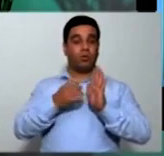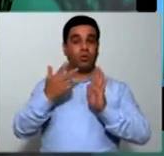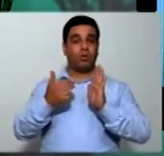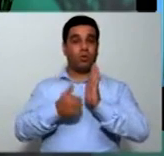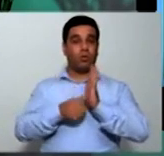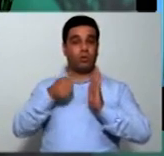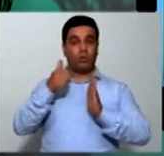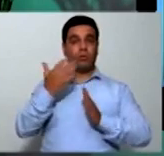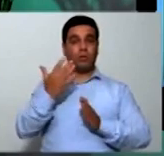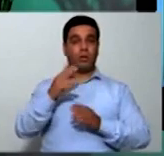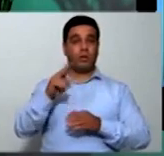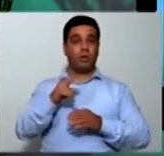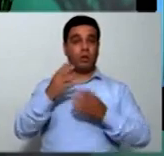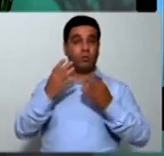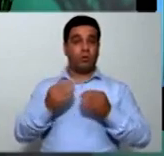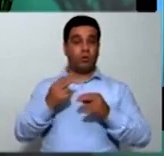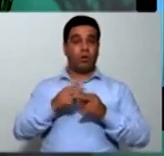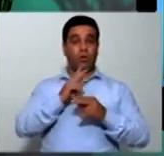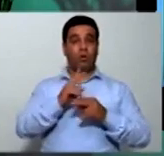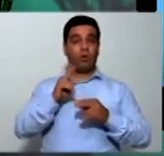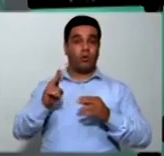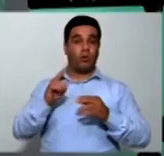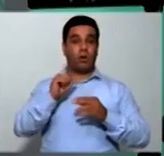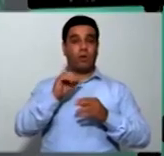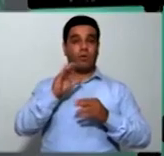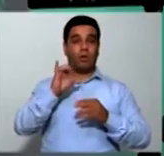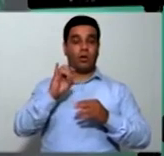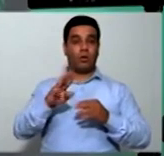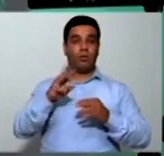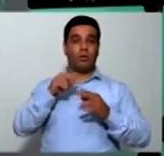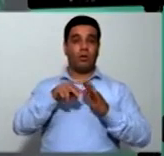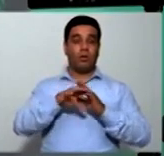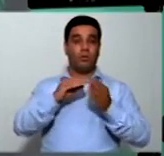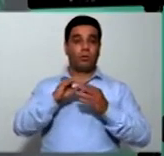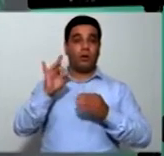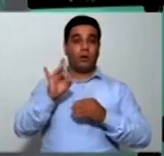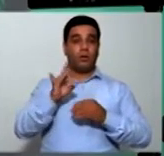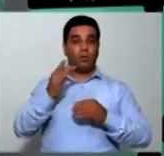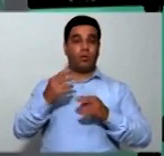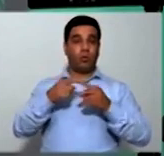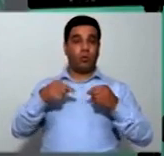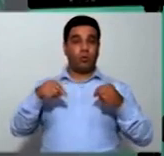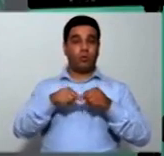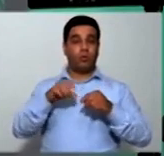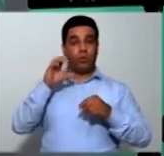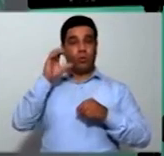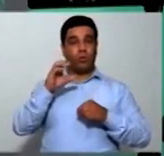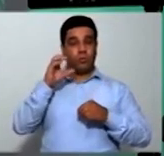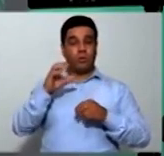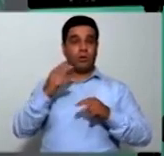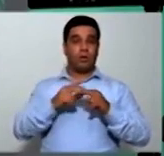1936-yil 5-dekabrda esa Qoraqalpog'iston Avtonom Sovet Sotsialistik Respublikasi hududi